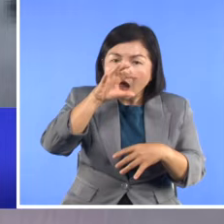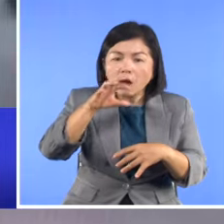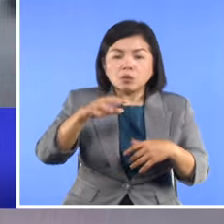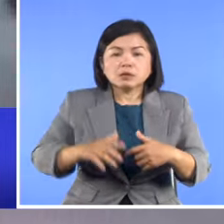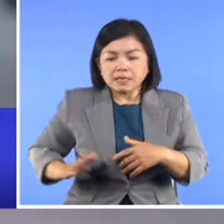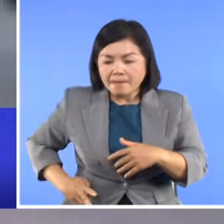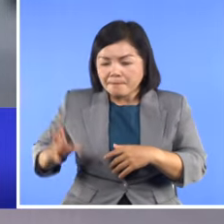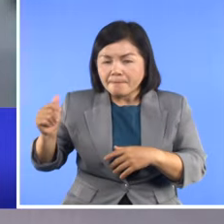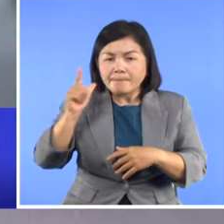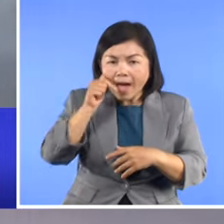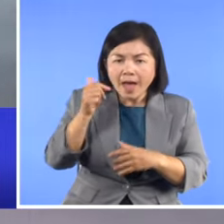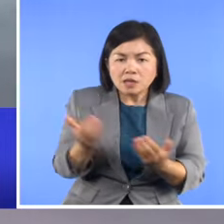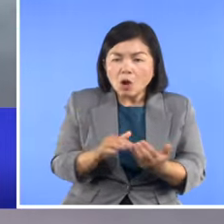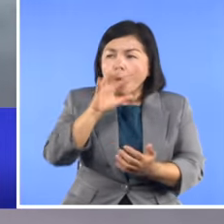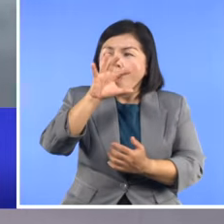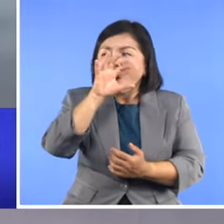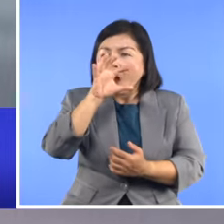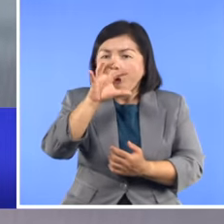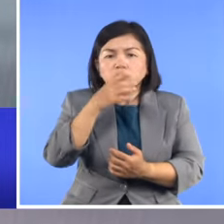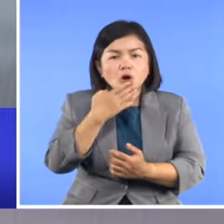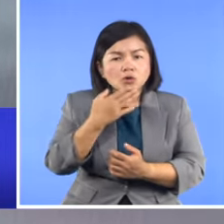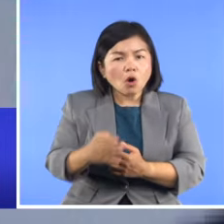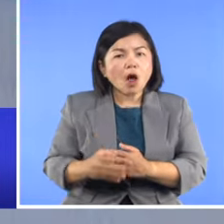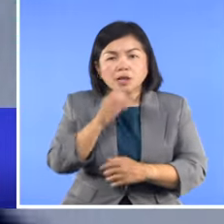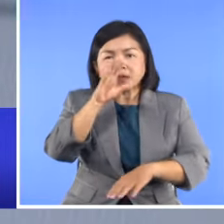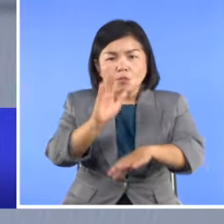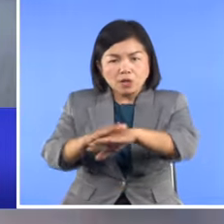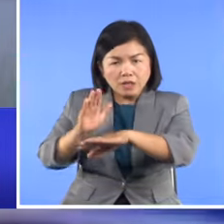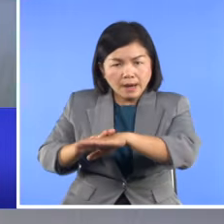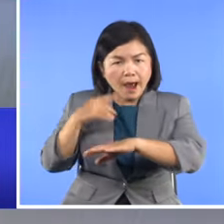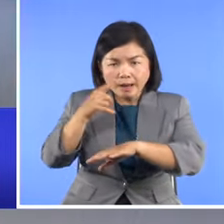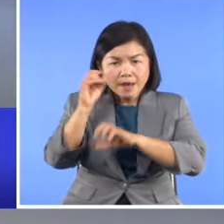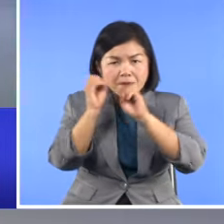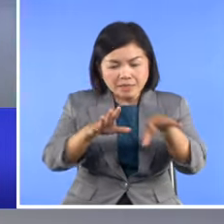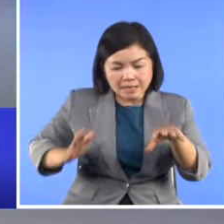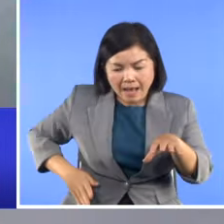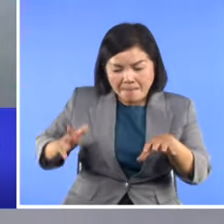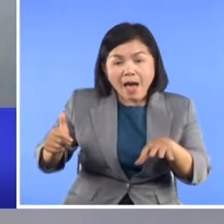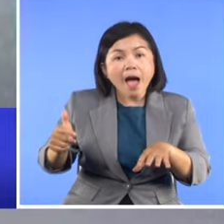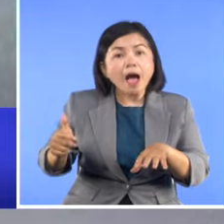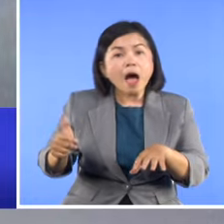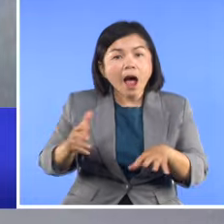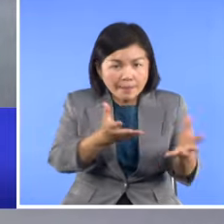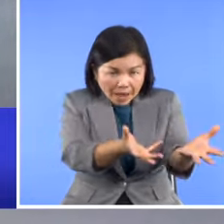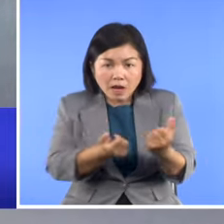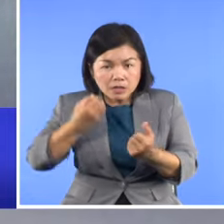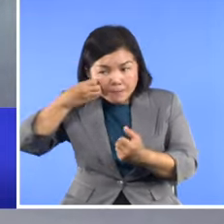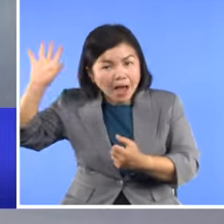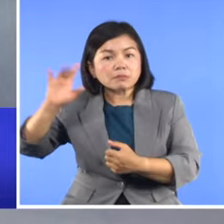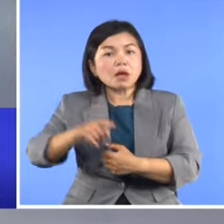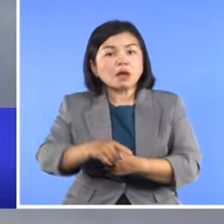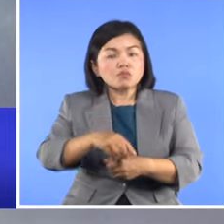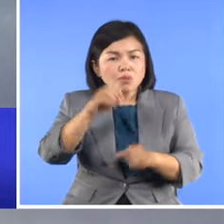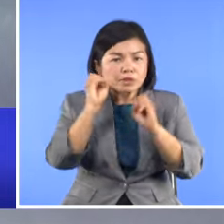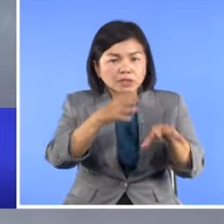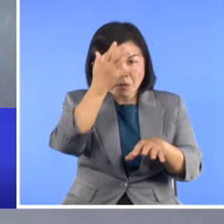าทั้งลูกหมาเนี่ยก็จะเห่าตลอดเลยอยากจะบอกเจ้าของหมาหรือคนเอาหมาไปปล่อยให้กลับมาเอาหมาออกจากวัดไปสักทีเถอะว่